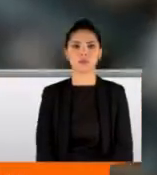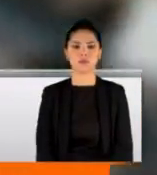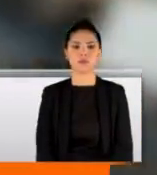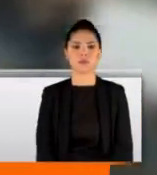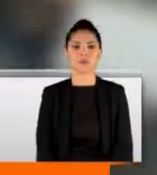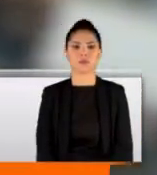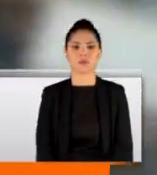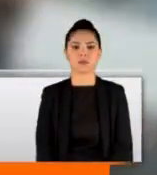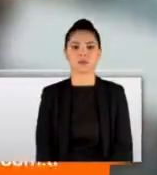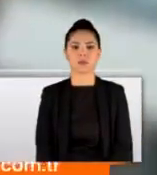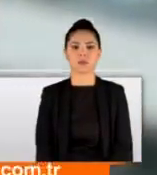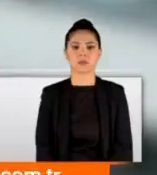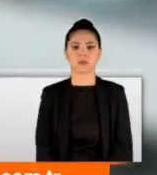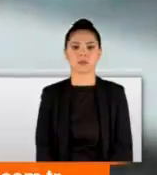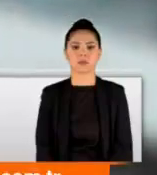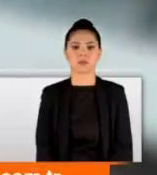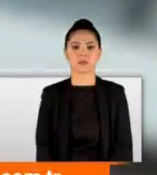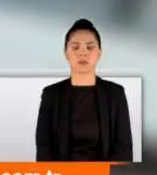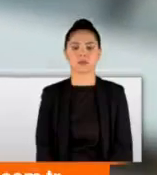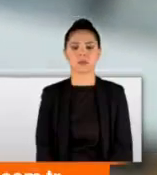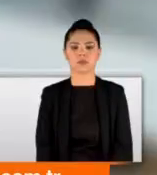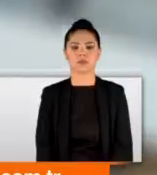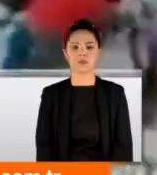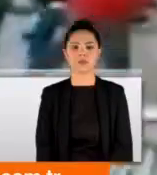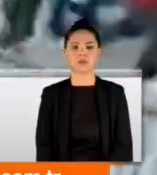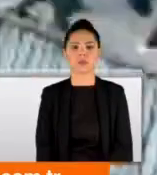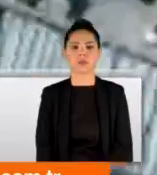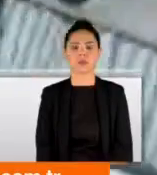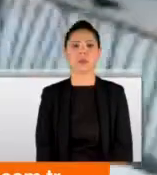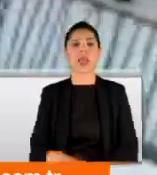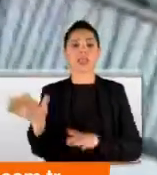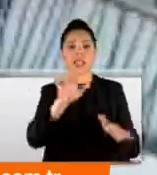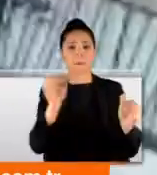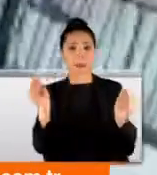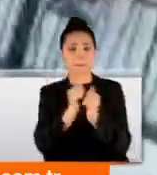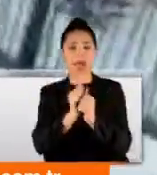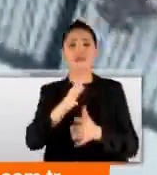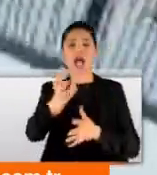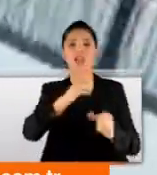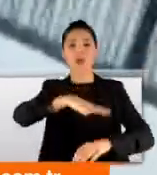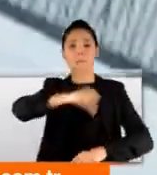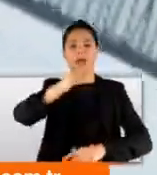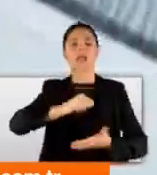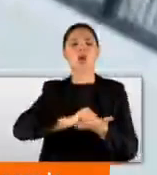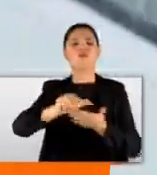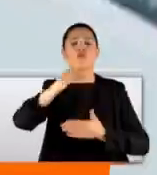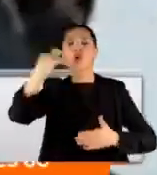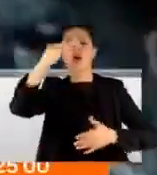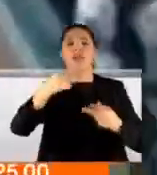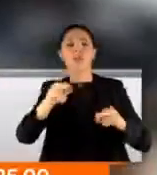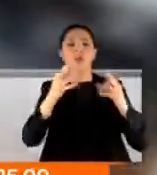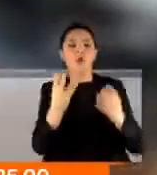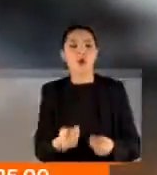illallah. Sallıyor hala, sallıyor. Hala sallıyor, çıkmayın buradan. Depremle birlikte AVM'nin tüm katları bir anda